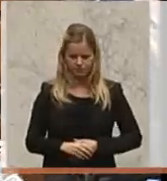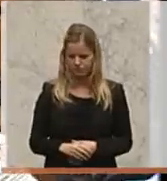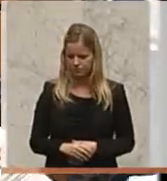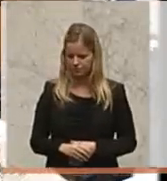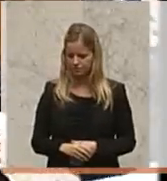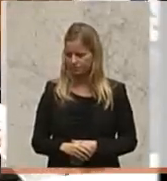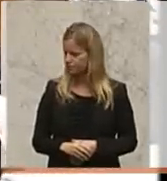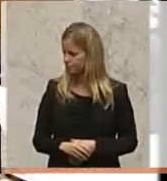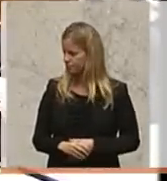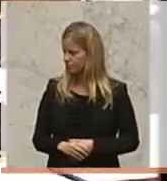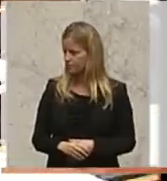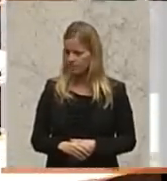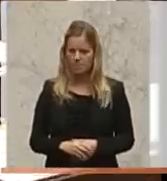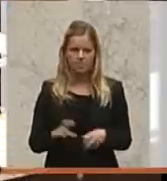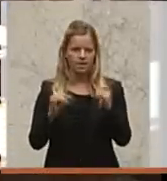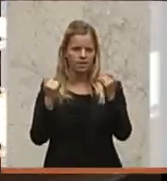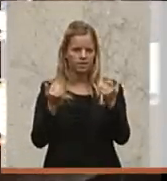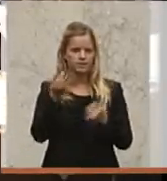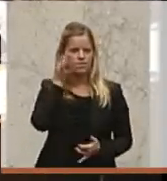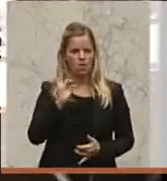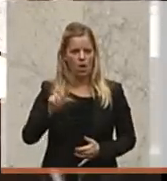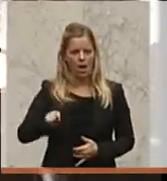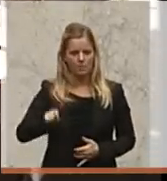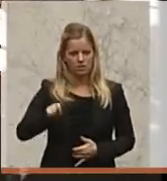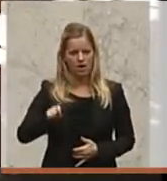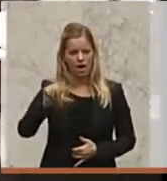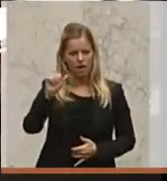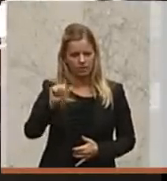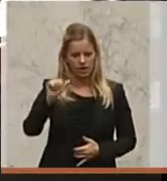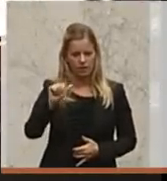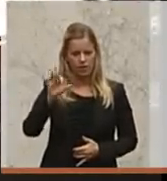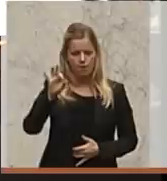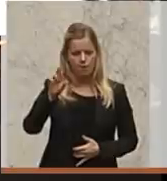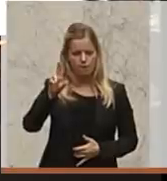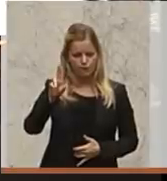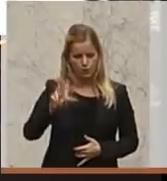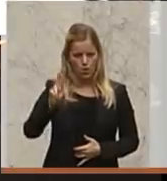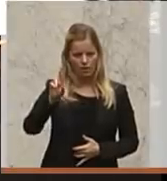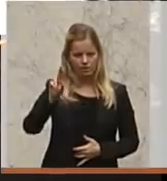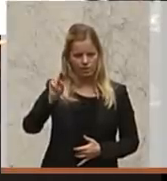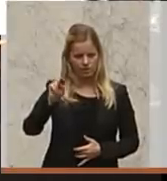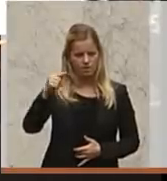Nun ist Frau Abgeordnete Adelheid Irina Fürnthardt-Moretti am Wort, bitte.